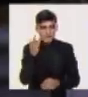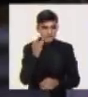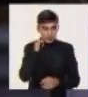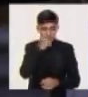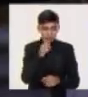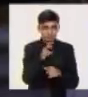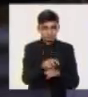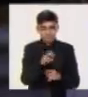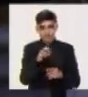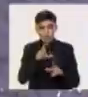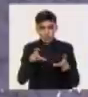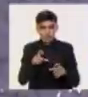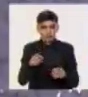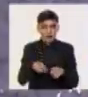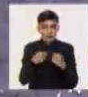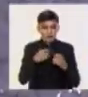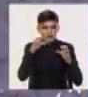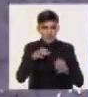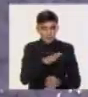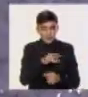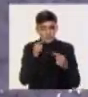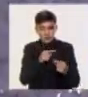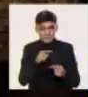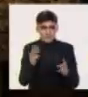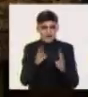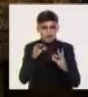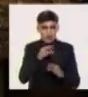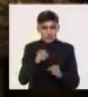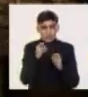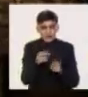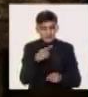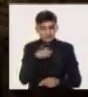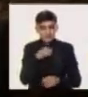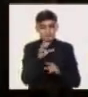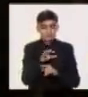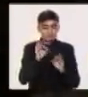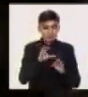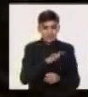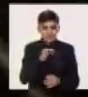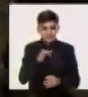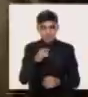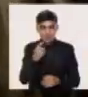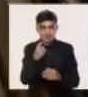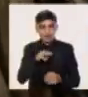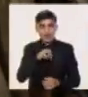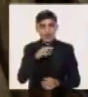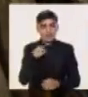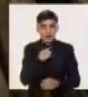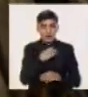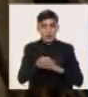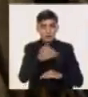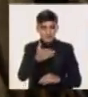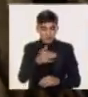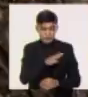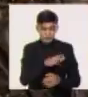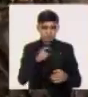год. Однако люди не перестают нарушать правила противопожарной безопасности. С начала этого года в жилых массивах Талгарского района